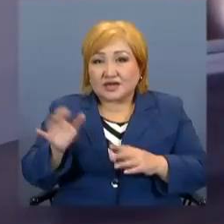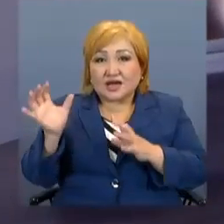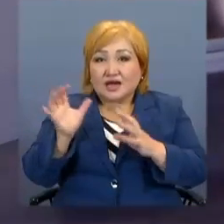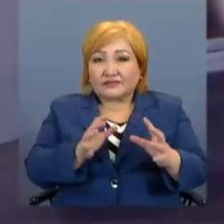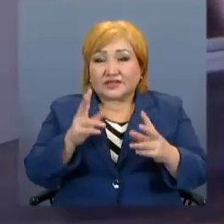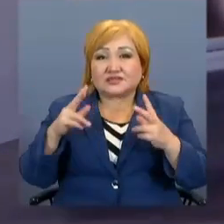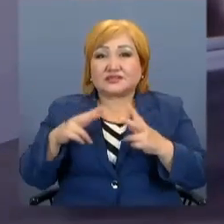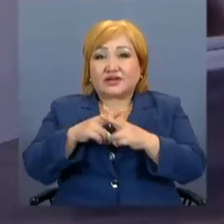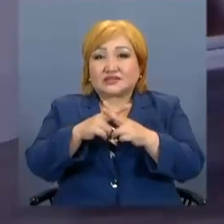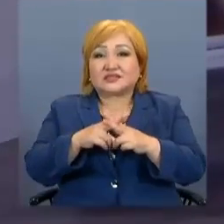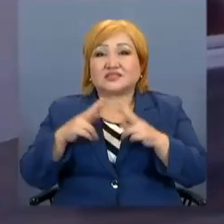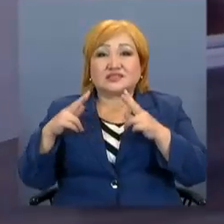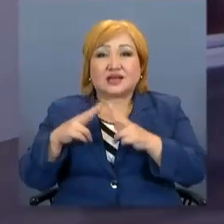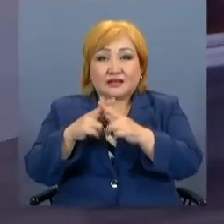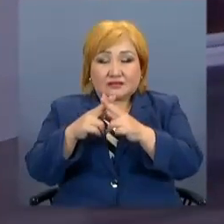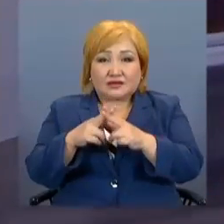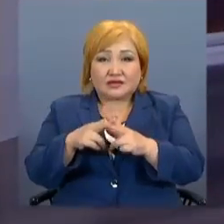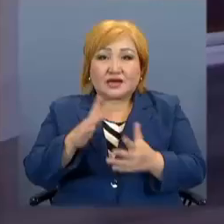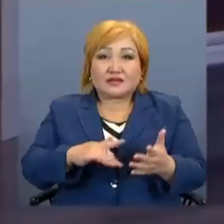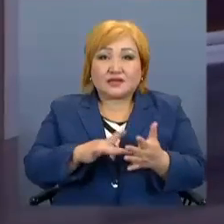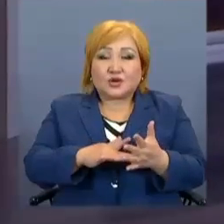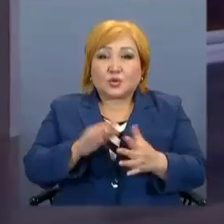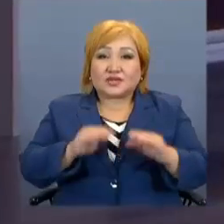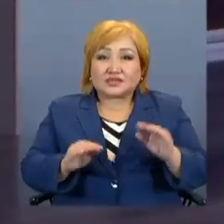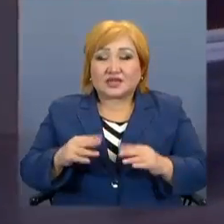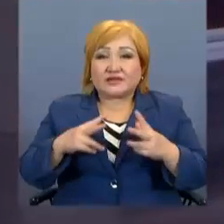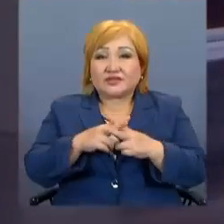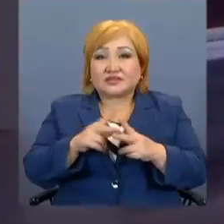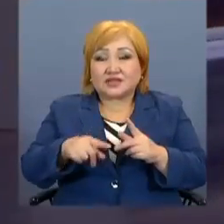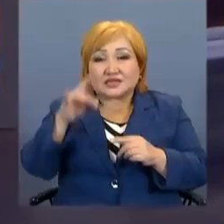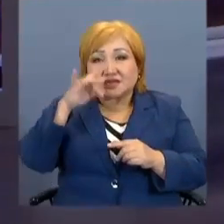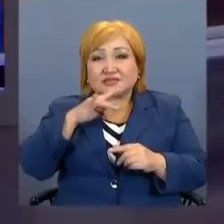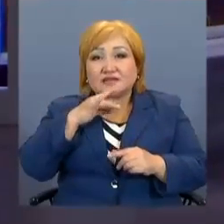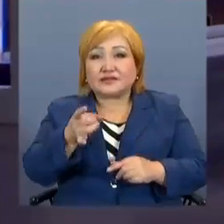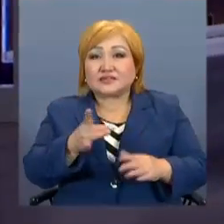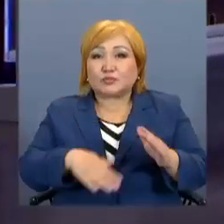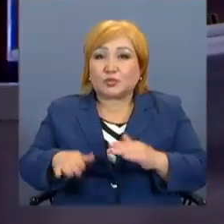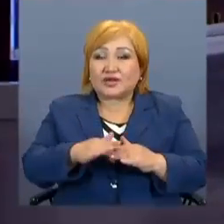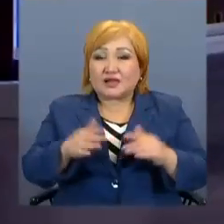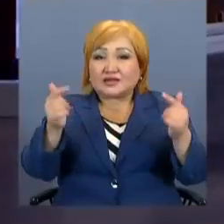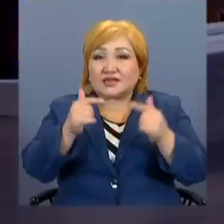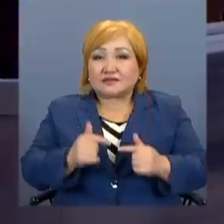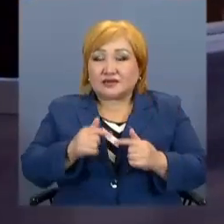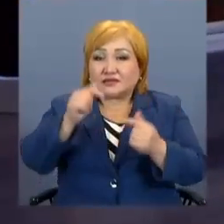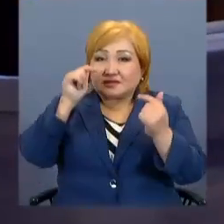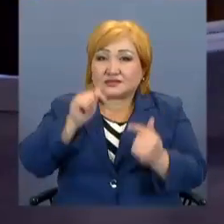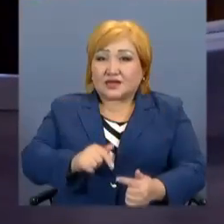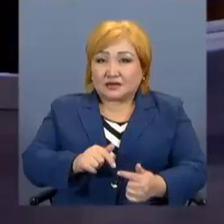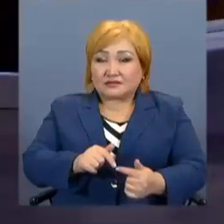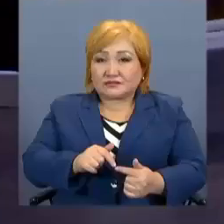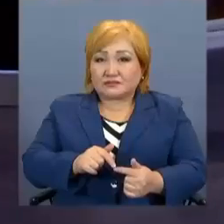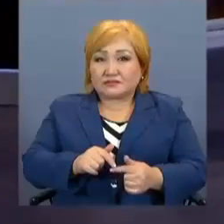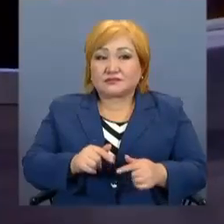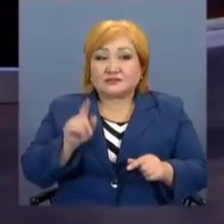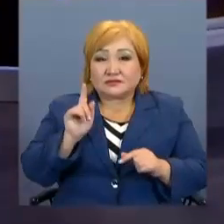автовазал, қалаларда орналасқан автостанса, автовазалдардың Қазақстан Республикасының стандартына сай сонда бақылау